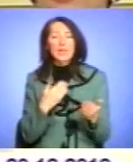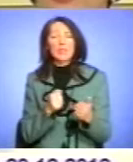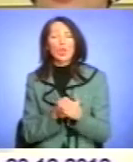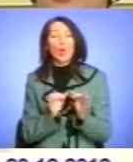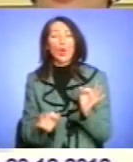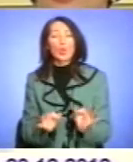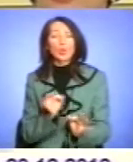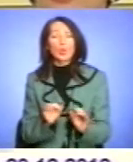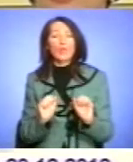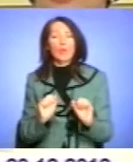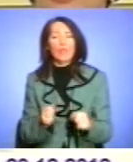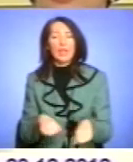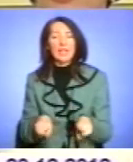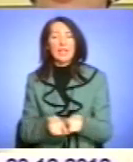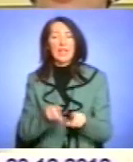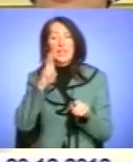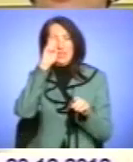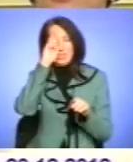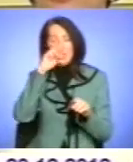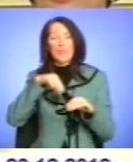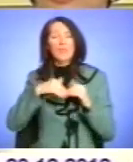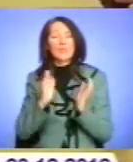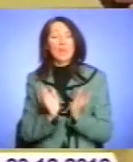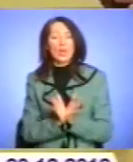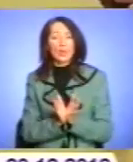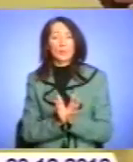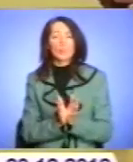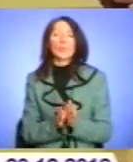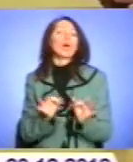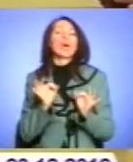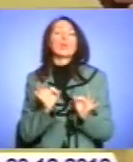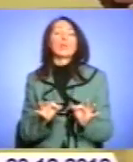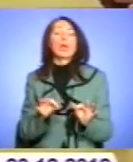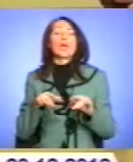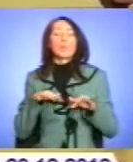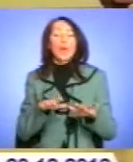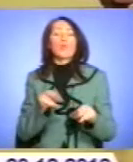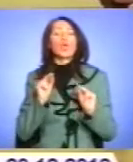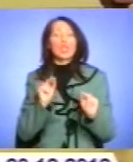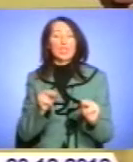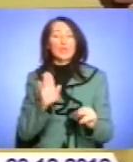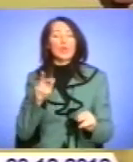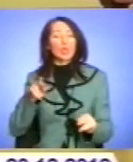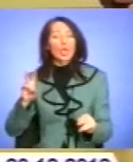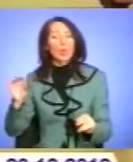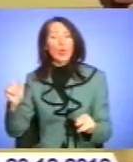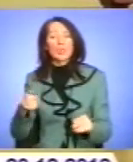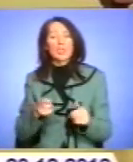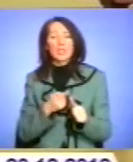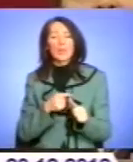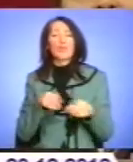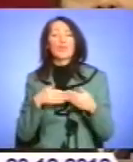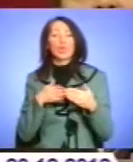влади та держави загалом. Справою честі Віктор Янукович назвав розкриття вбивства харківського